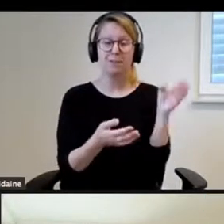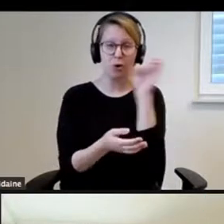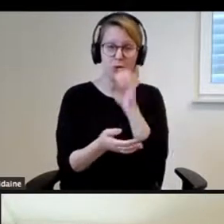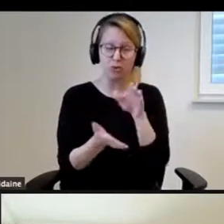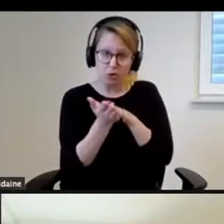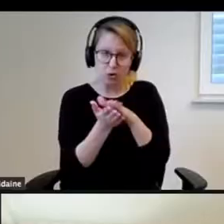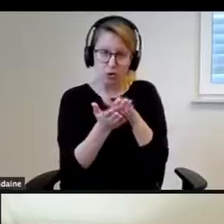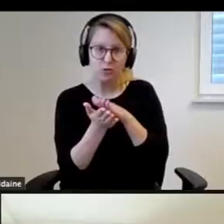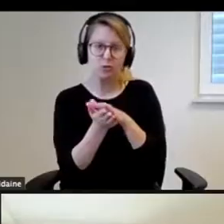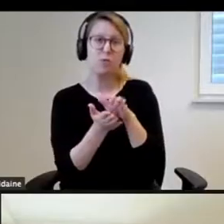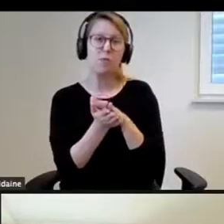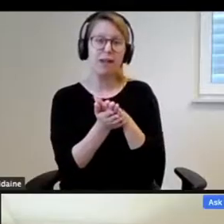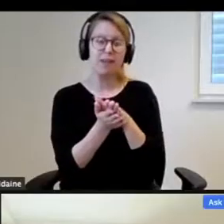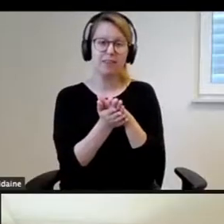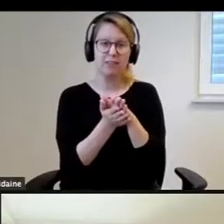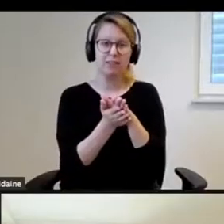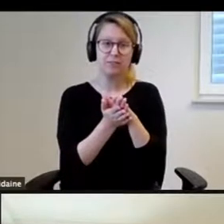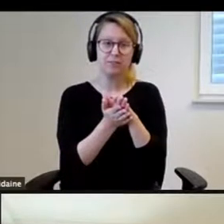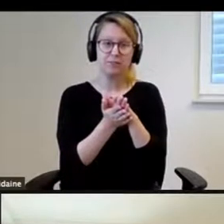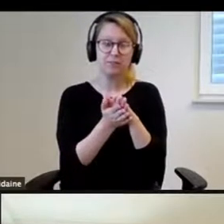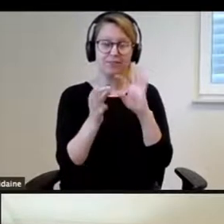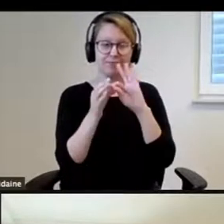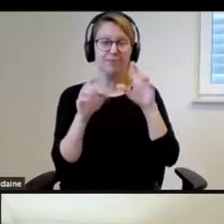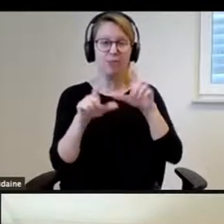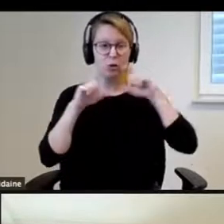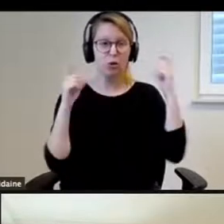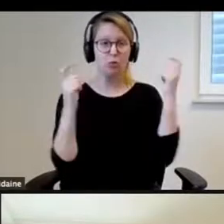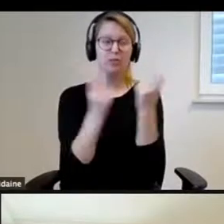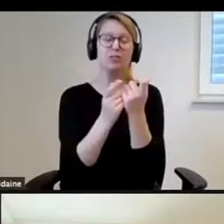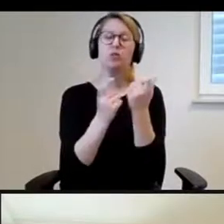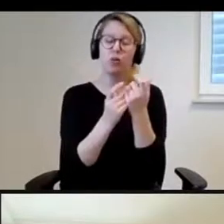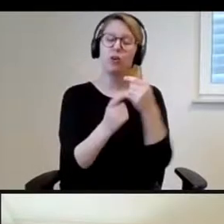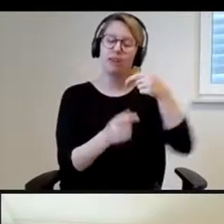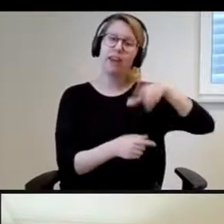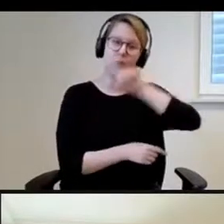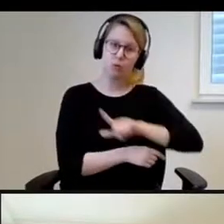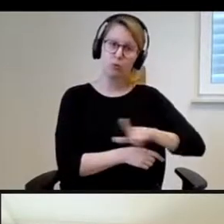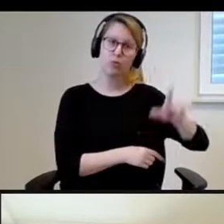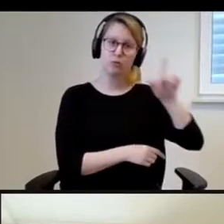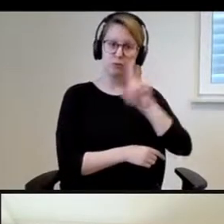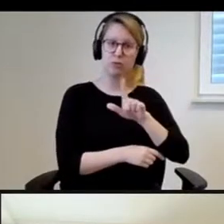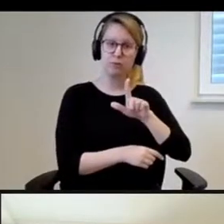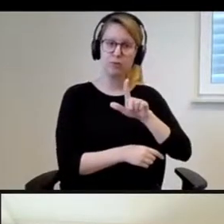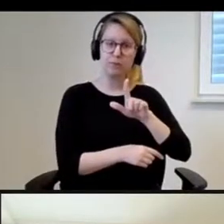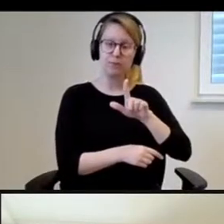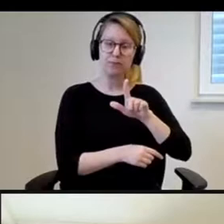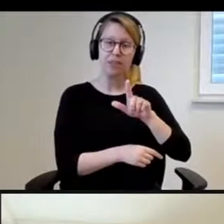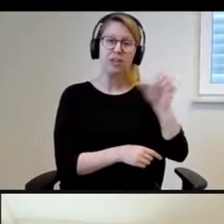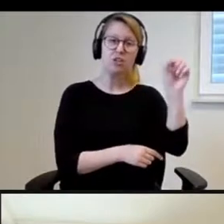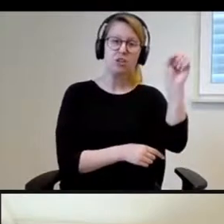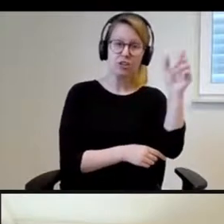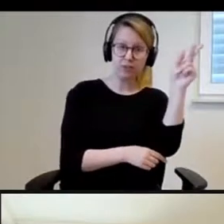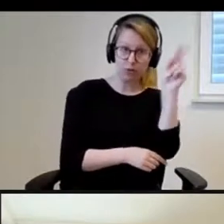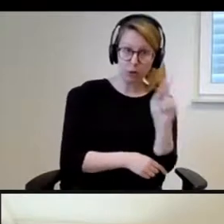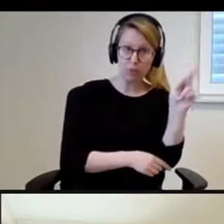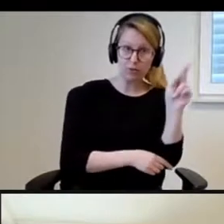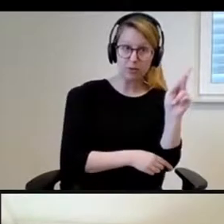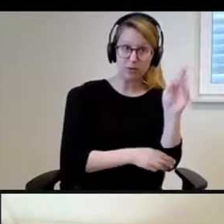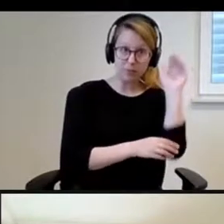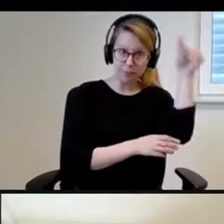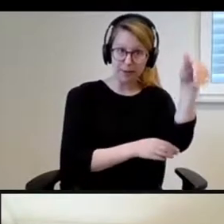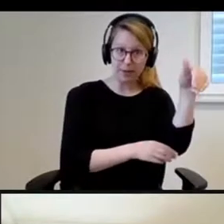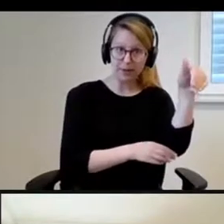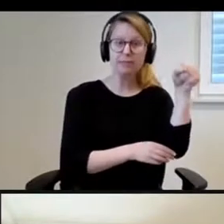Commission européenne au Luxembourg, représentée par Monsieur Stefan Koppelberg, le bureau au Luxembourg du